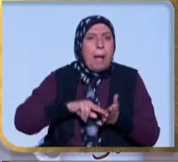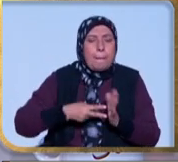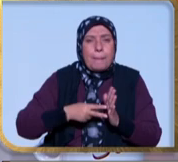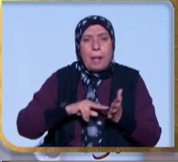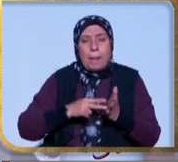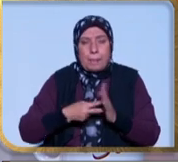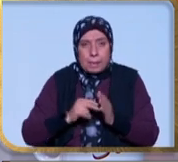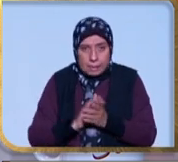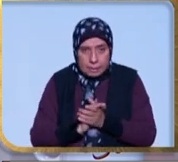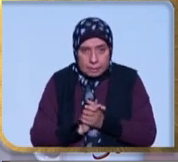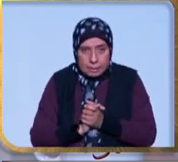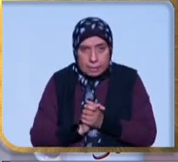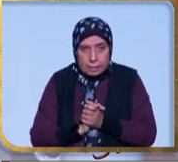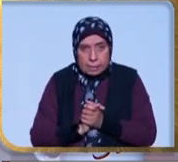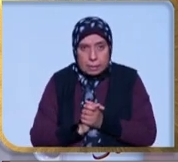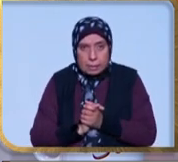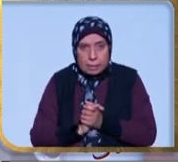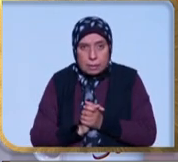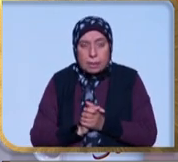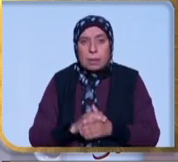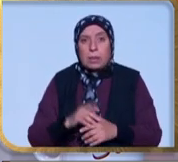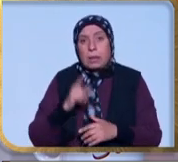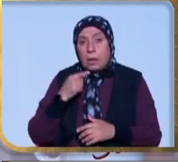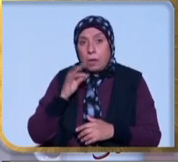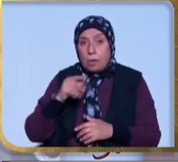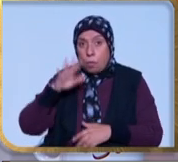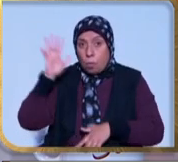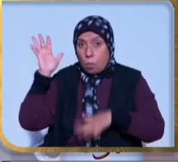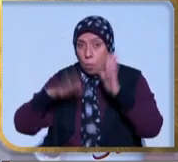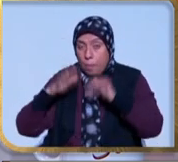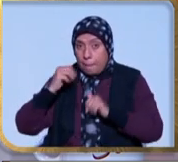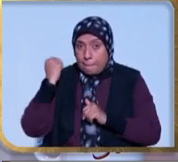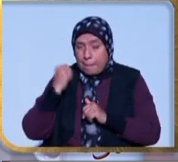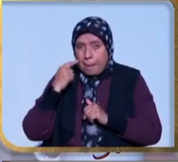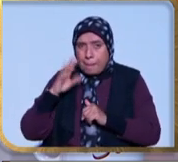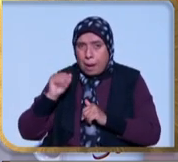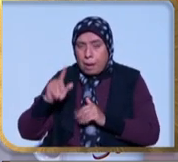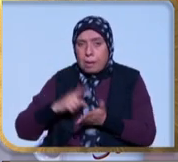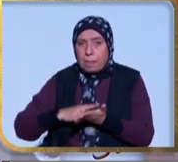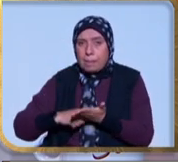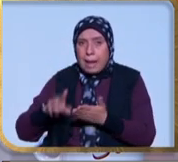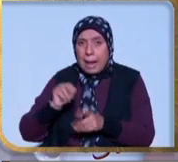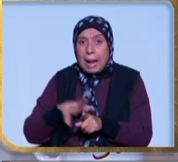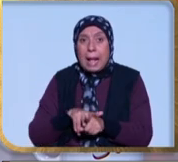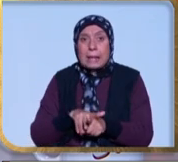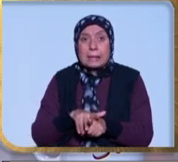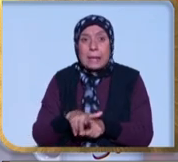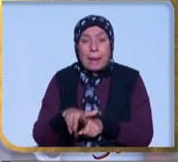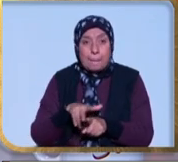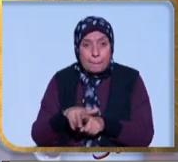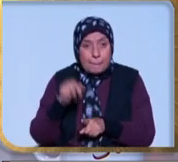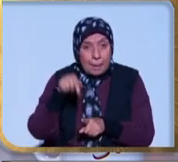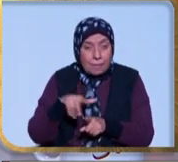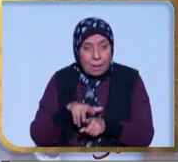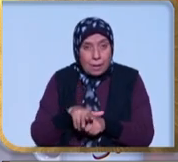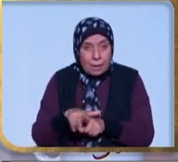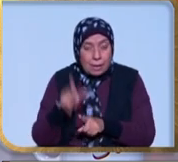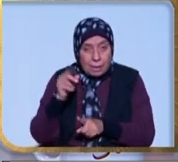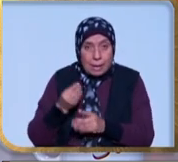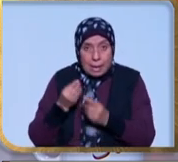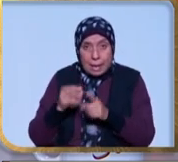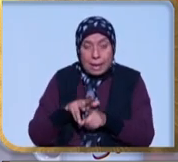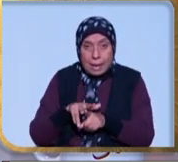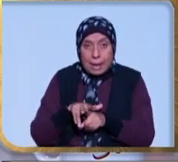الكريم. ولما وقع عليهم الرجس، الرجس اللي هو العذاب، ولما وقع